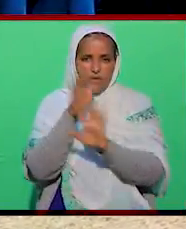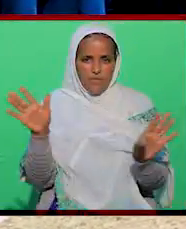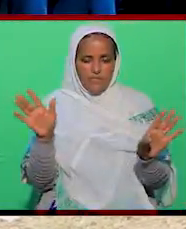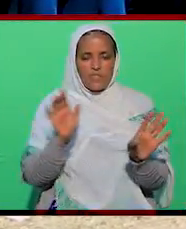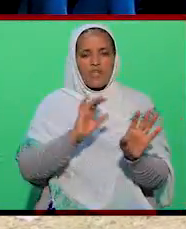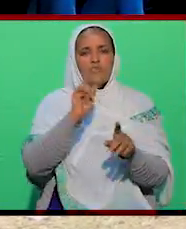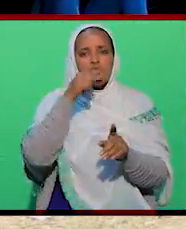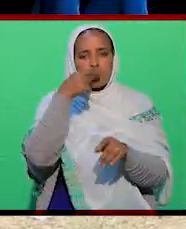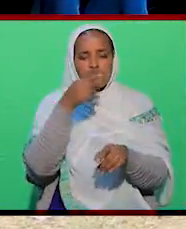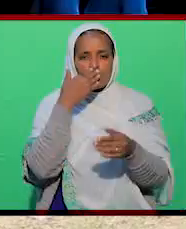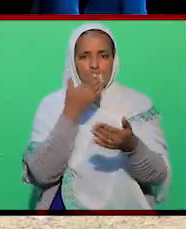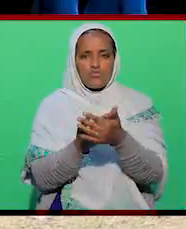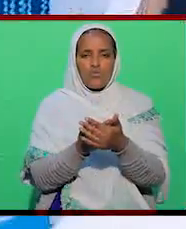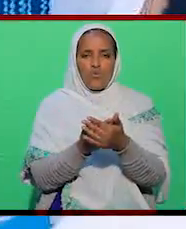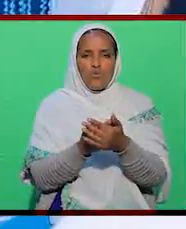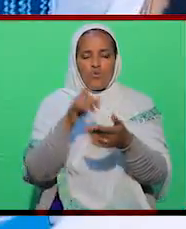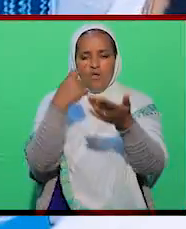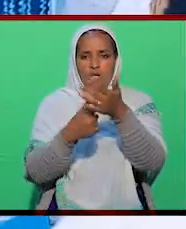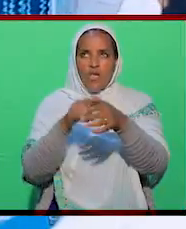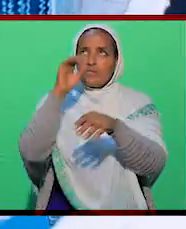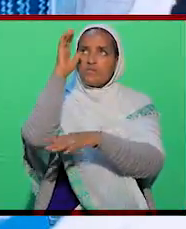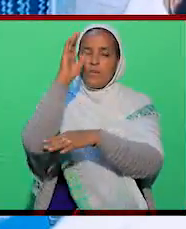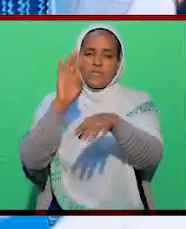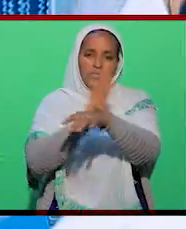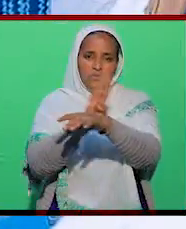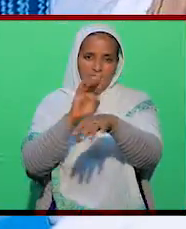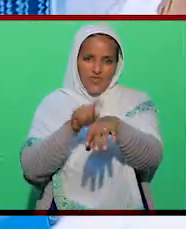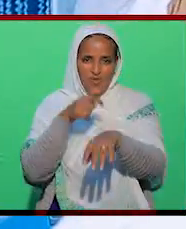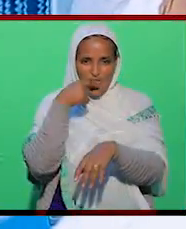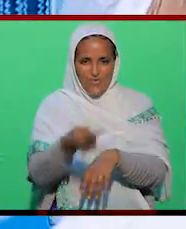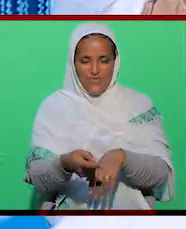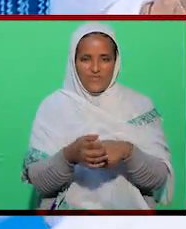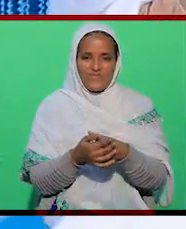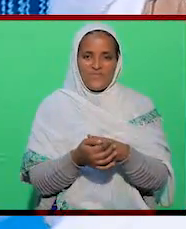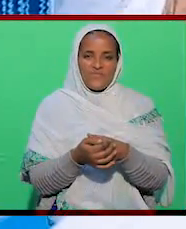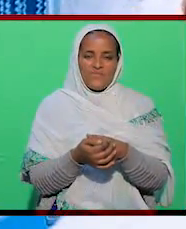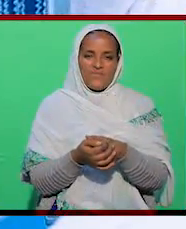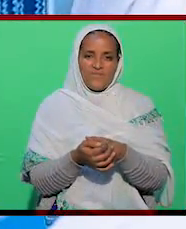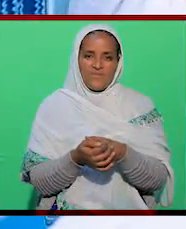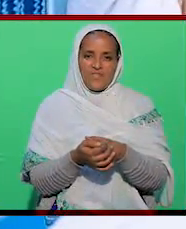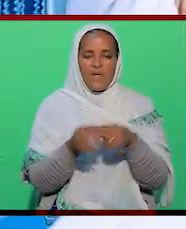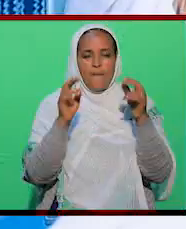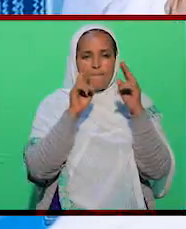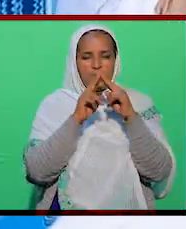ሲል አልተሳካለትም። ምን ቢል ጥሩ ነው? ጂሰስ ኢዝ ቢዚ አለ መጨረሻ ላይ።